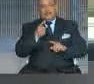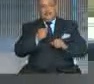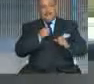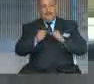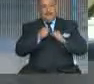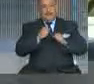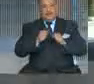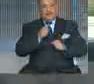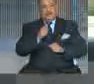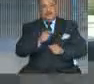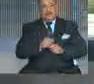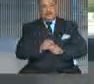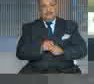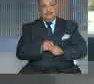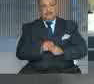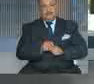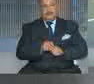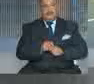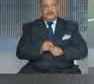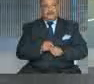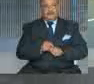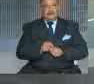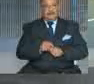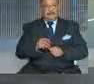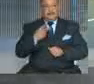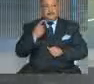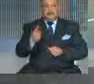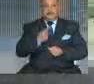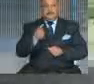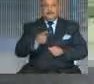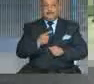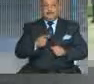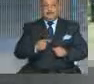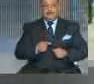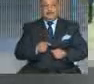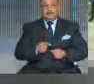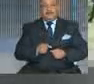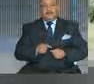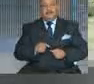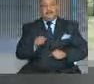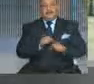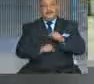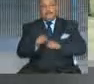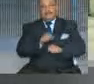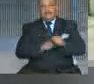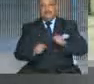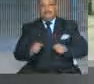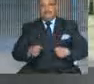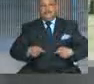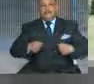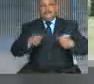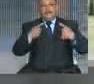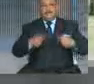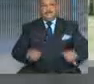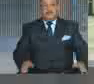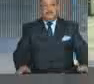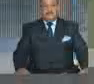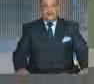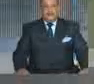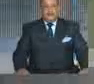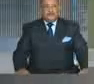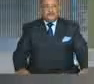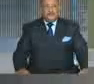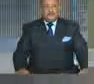الغرب. الاعتراف بالجميل لأبطال تونس على غرار المرحوم محمد علي السندي الذي أعطى من وقته